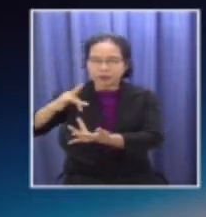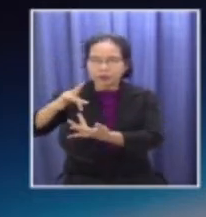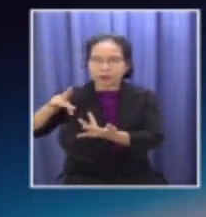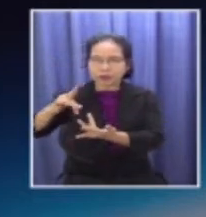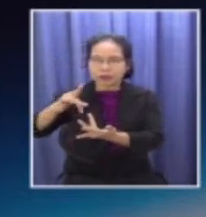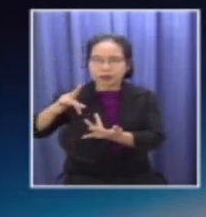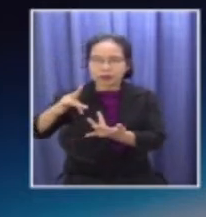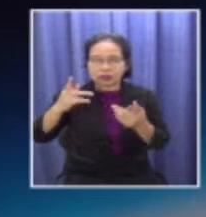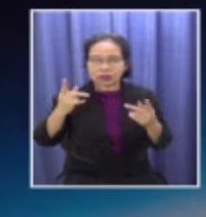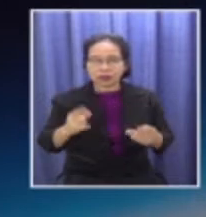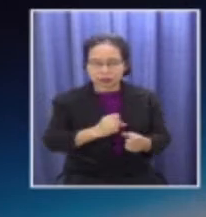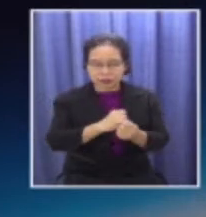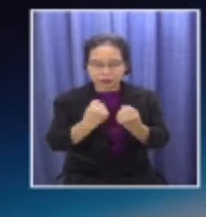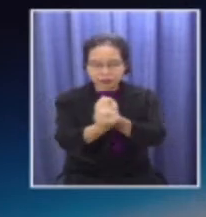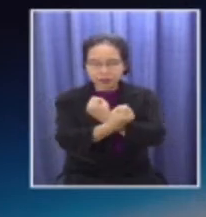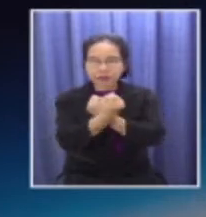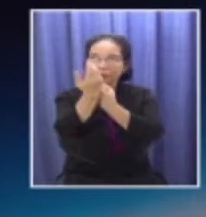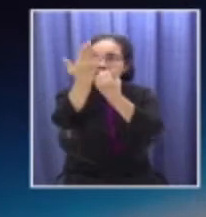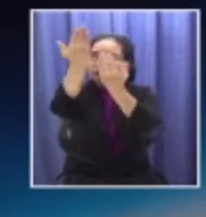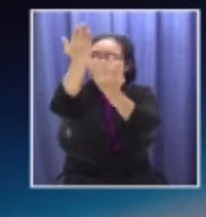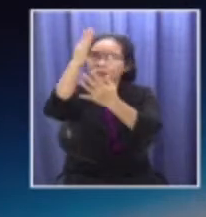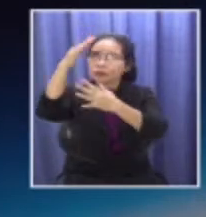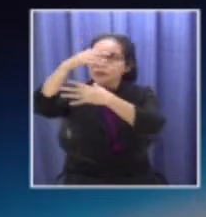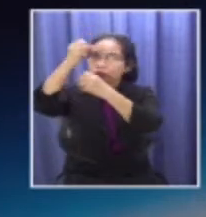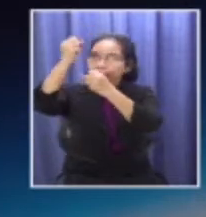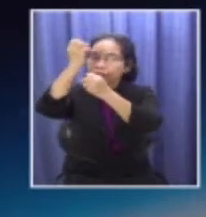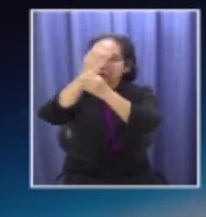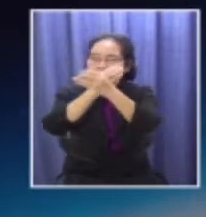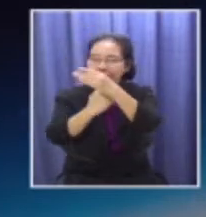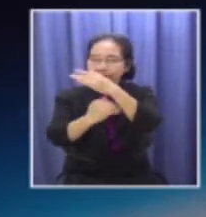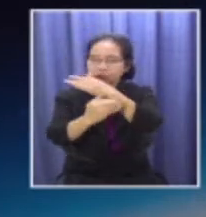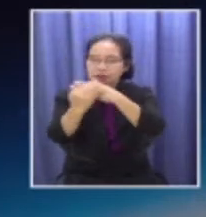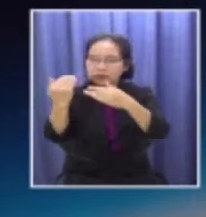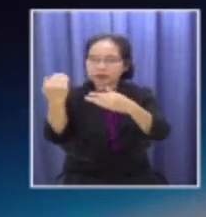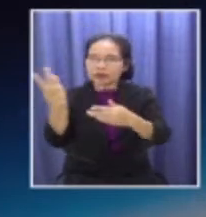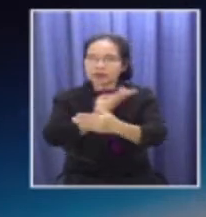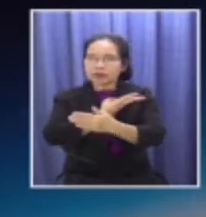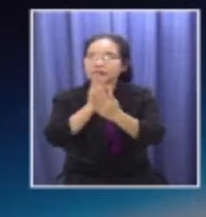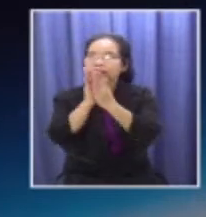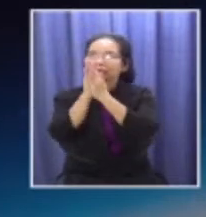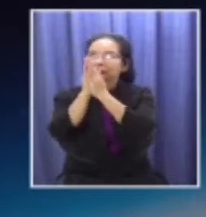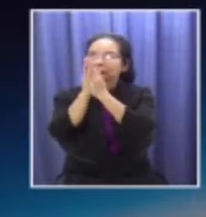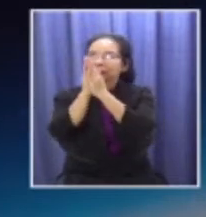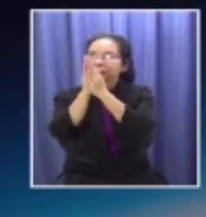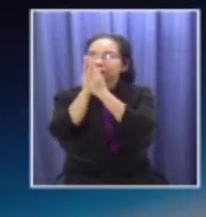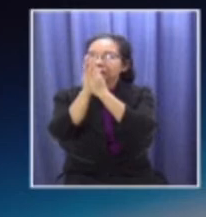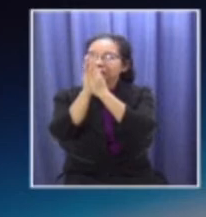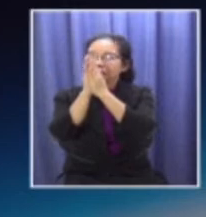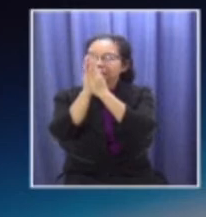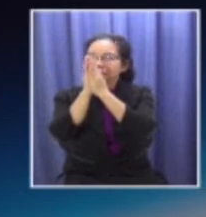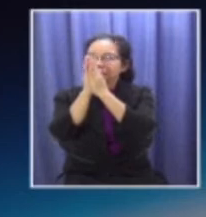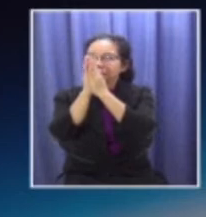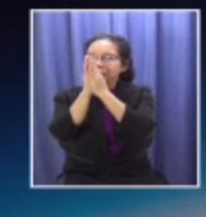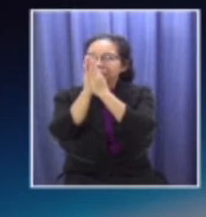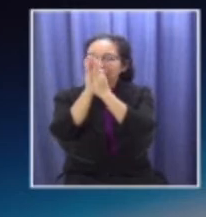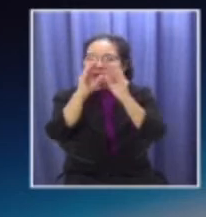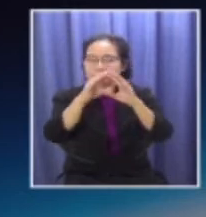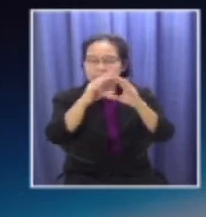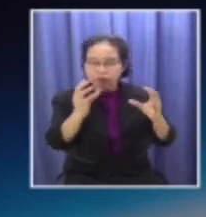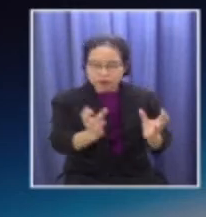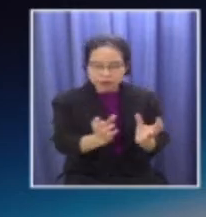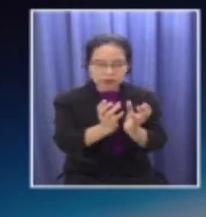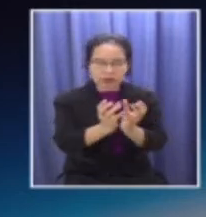ntem atwenye atomu isane tabia awoho sisie na nneoma atwaye no wahie